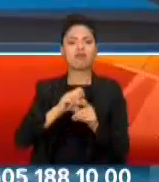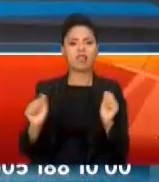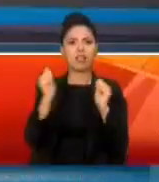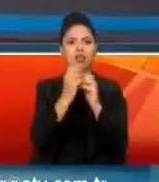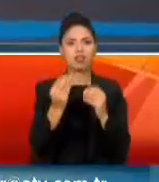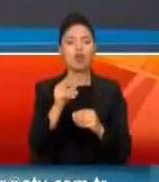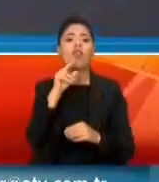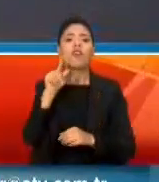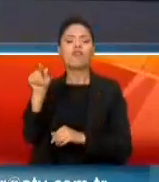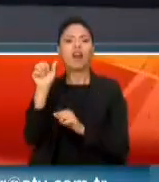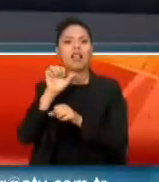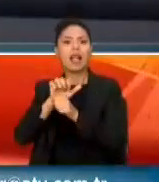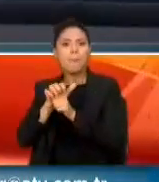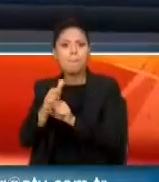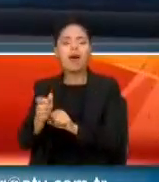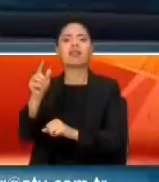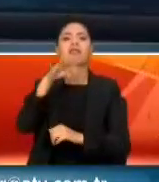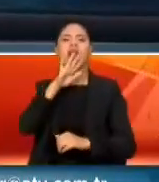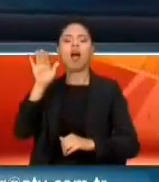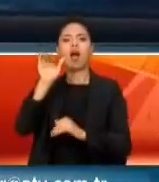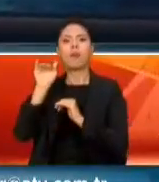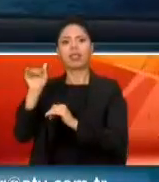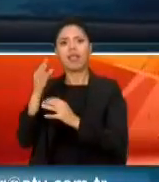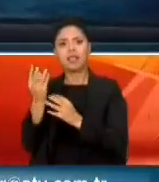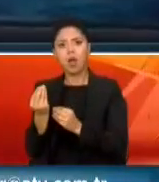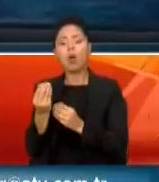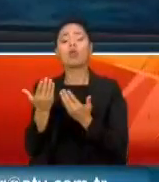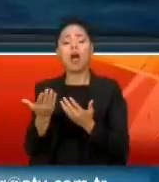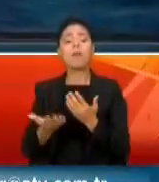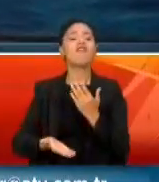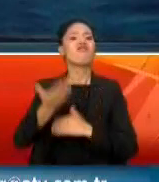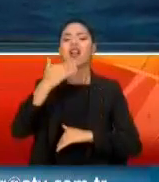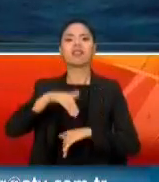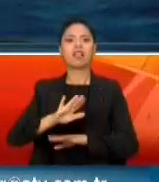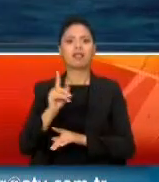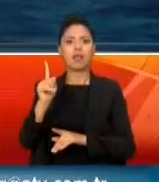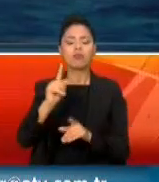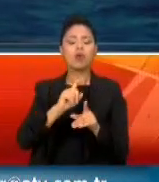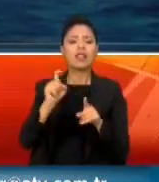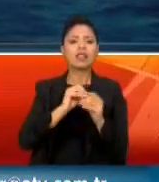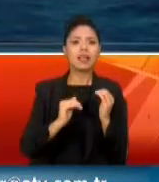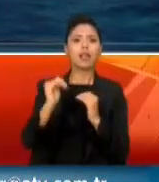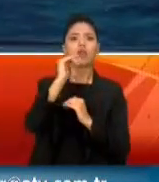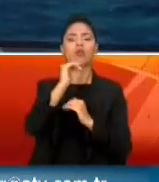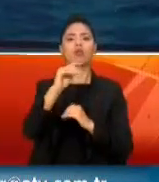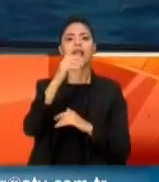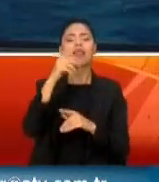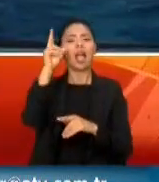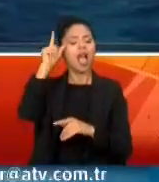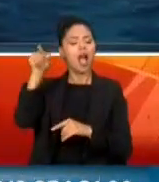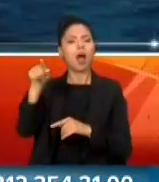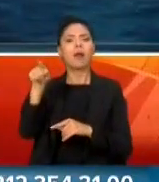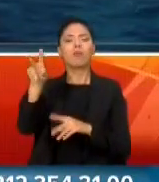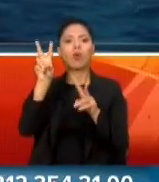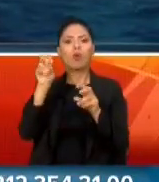baskısı Avrupa'nın bir kısmından destek gördü ama beklediği kadar değil. Gerilim en tepe noktadayken beklenen oldu. Amerika devreye girdi.